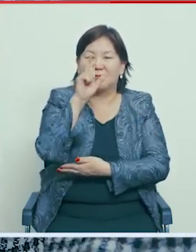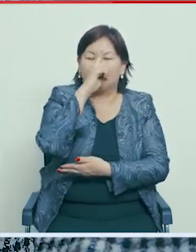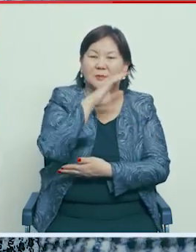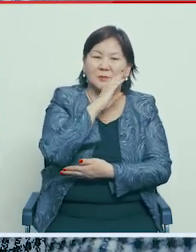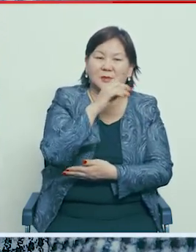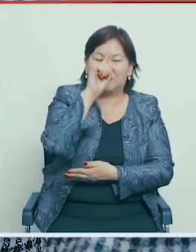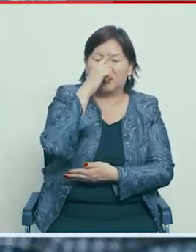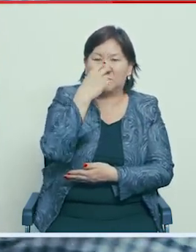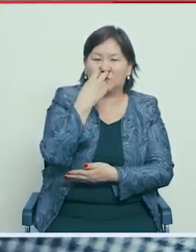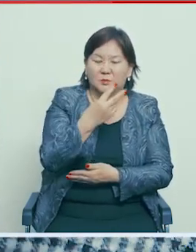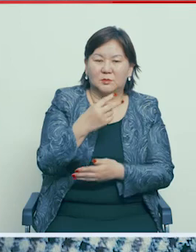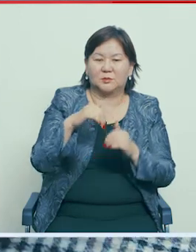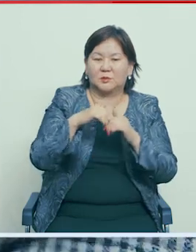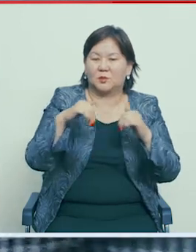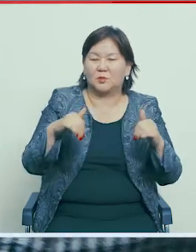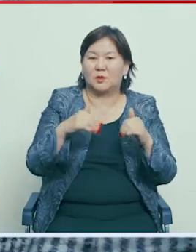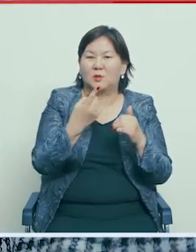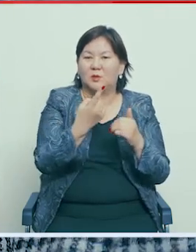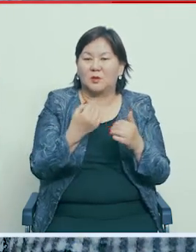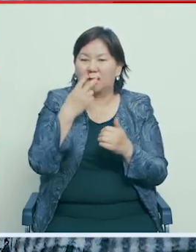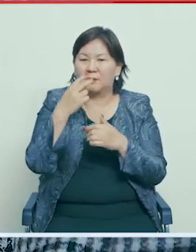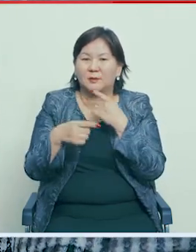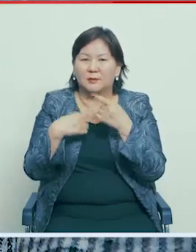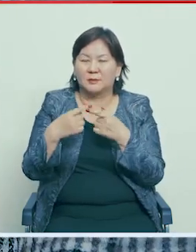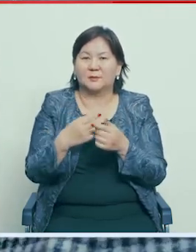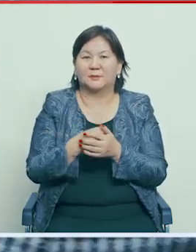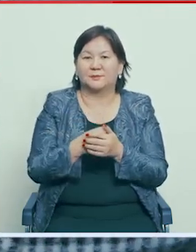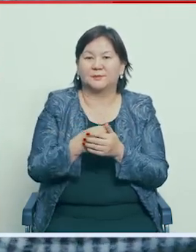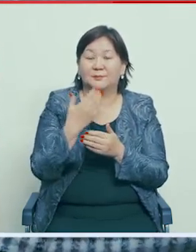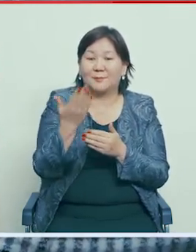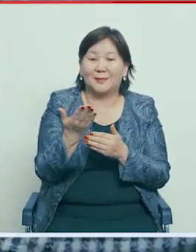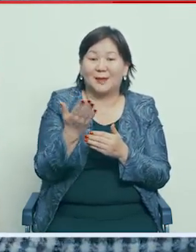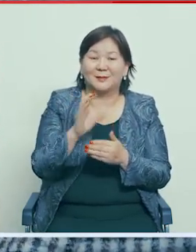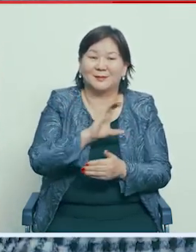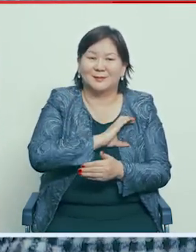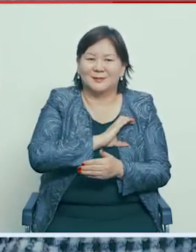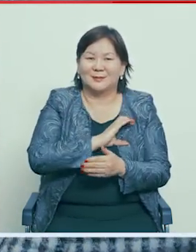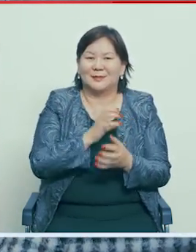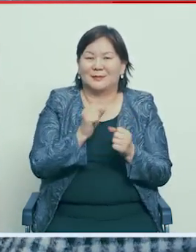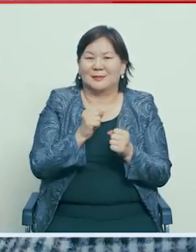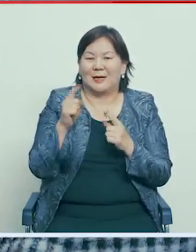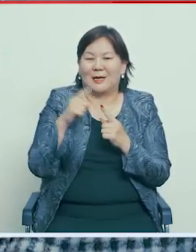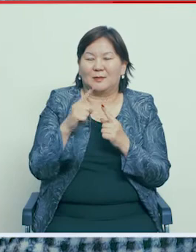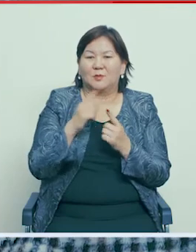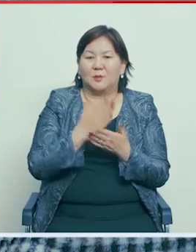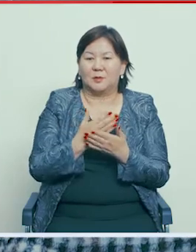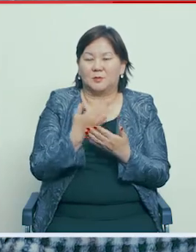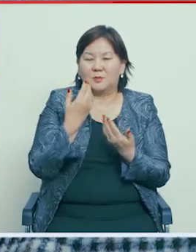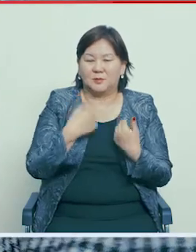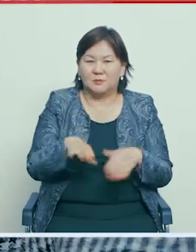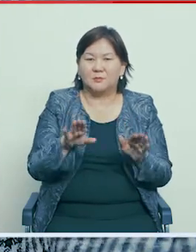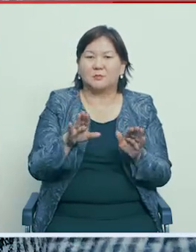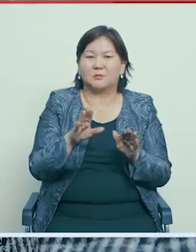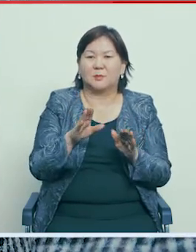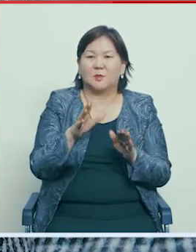тэр үзчихсэн юм ч маань тусгаалan хүлээж аваад ингэж хэлж байгаа юм. Одоо та сэтгэлийн хаттай байгаарай. Одоо ийм хүүхдүүд бол